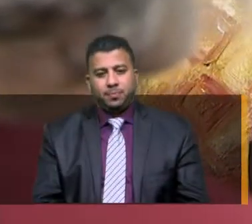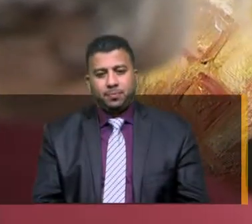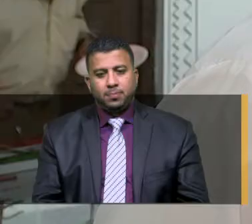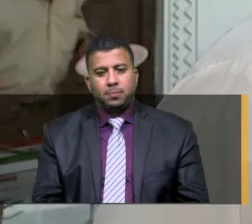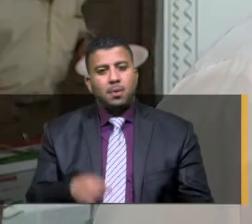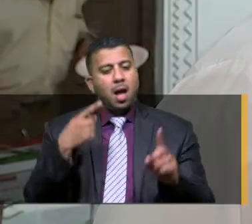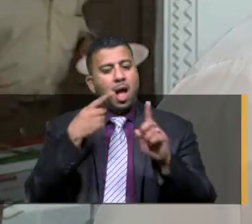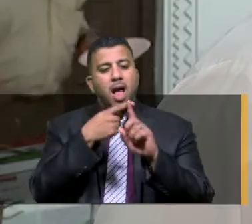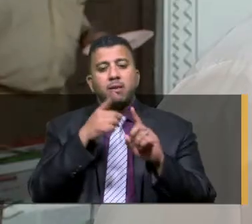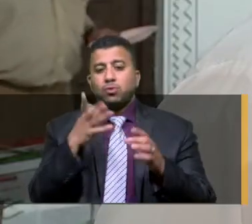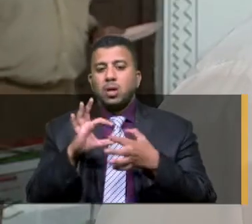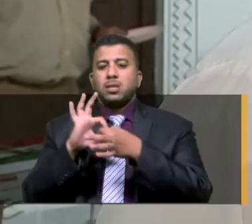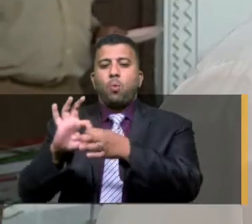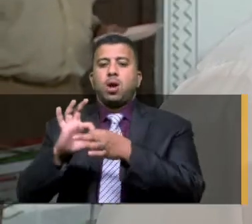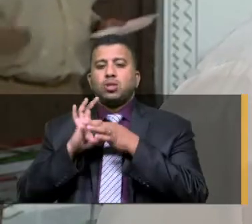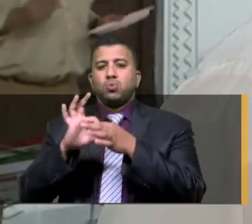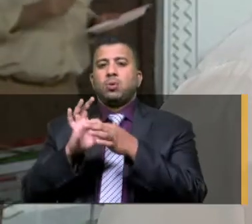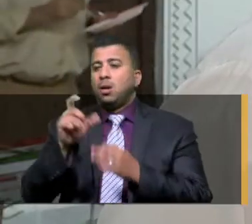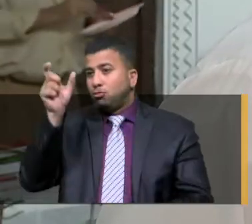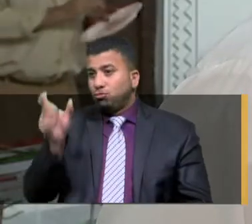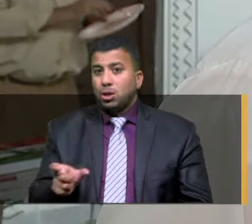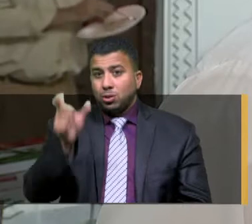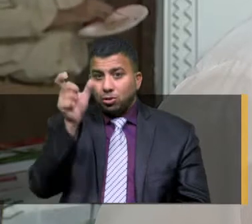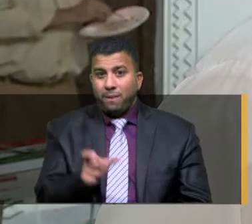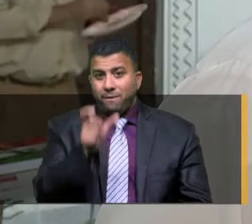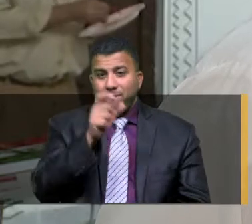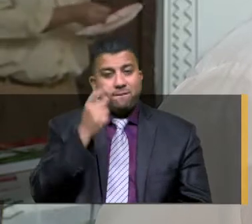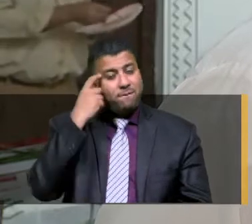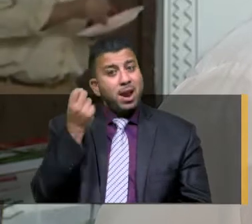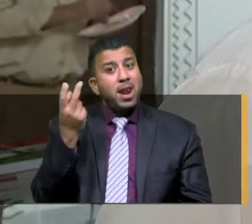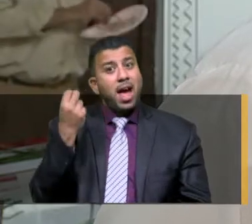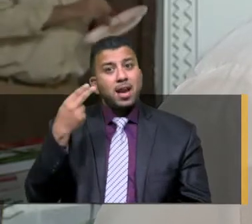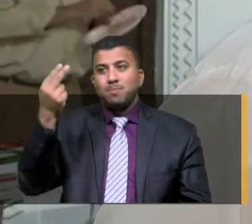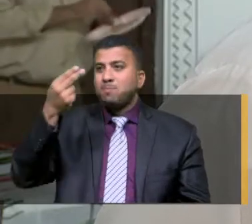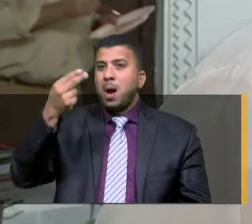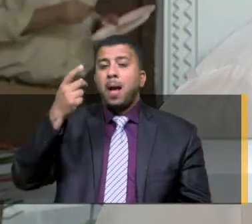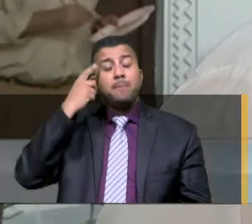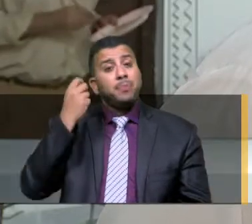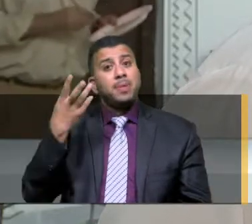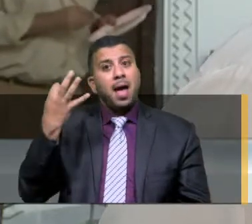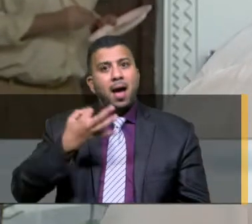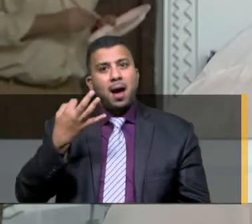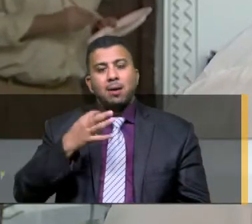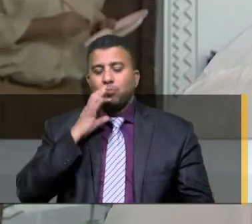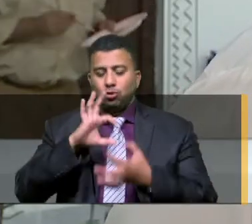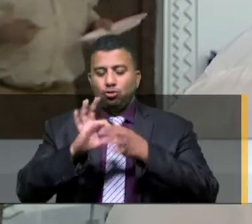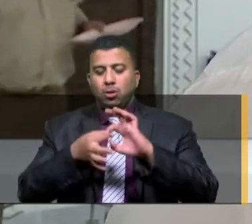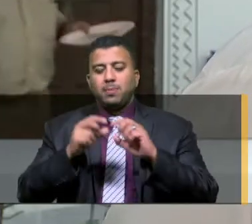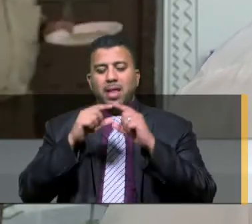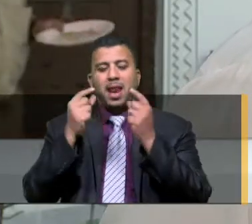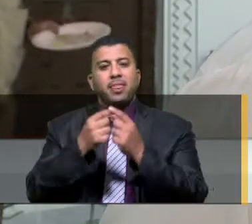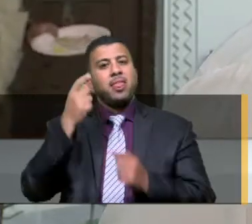الورشة التواصل الفنانين وإبداعهم طبعا مع الجمعية، مع دائرة الثقافة